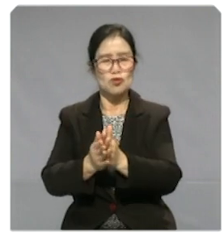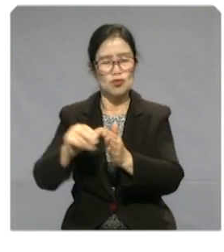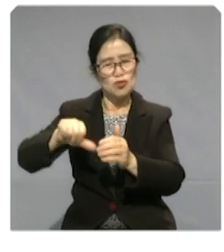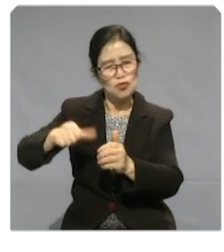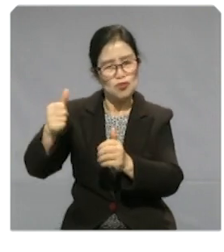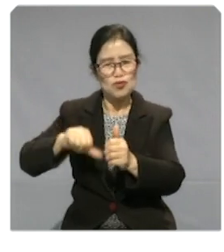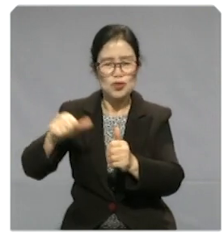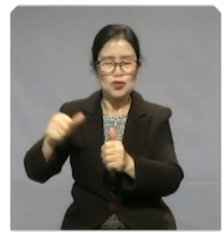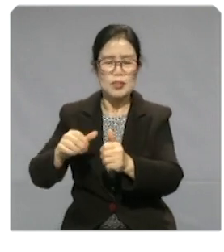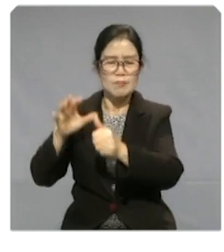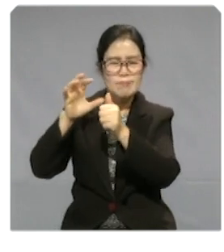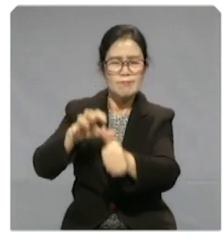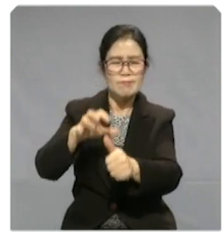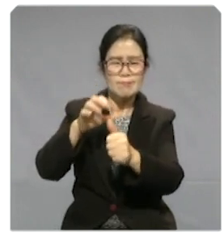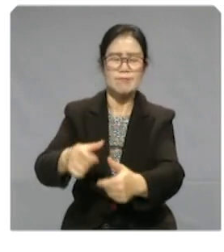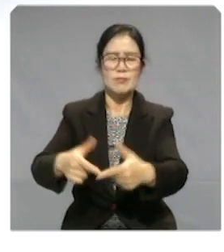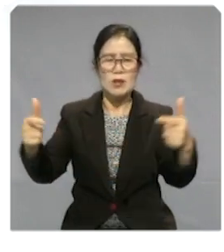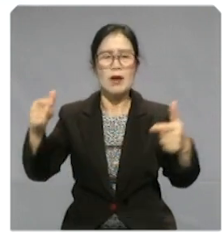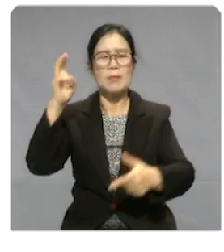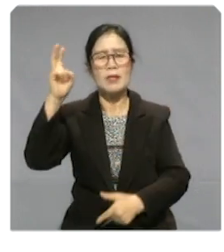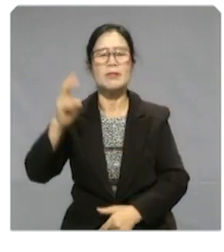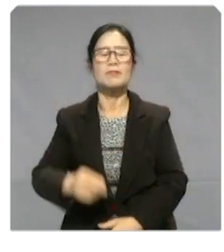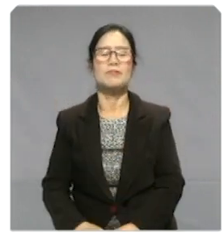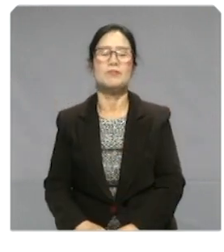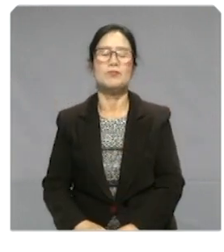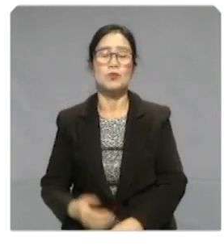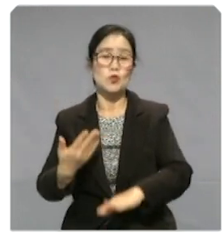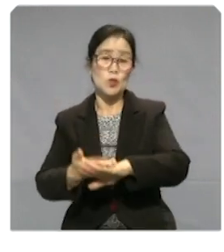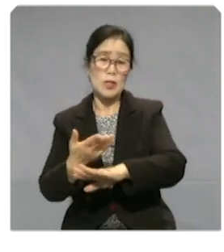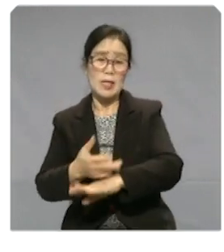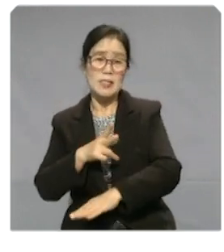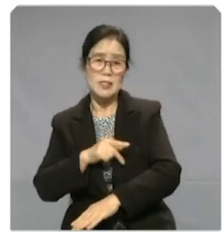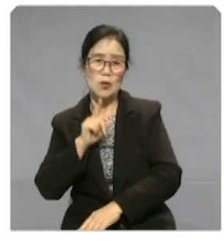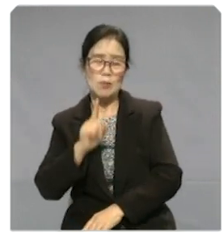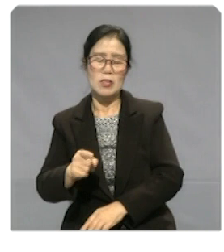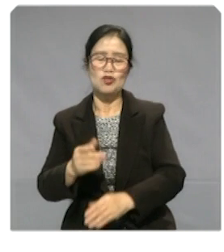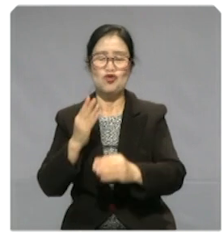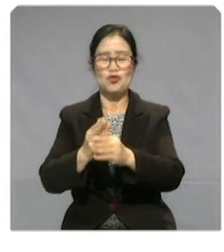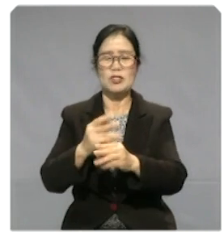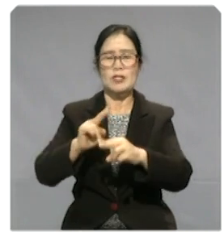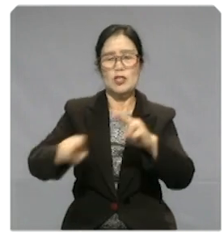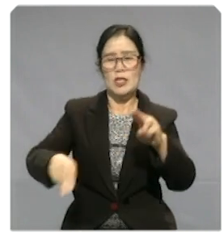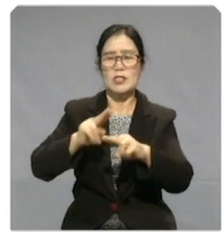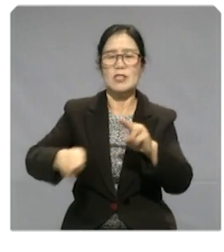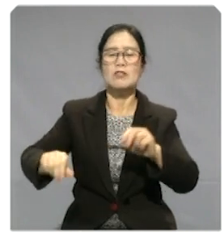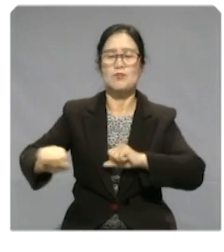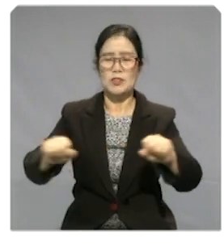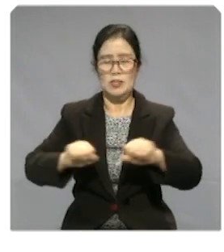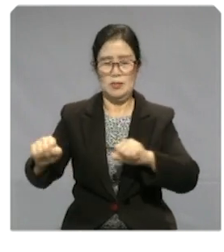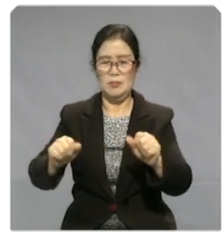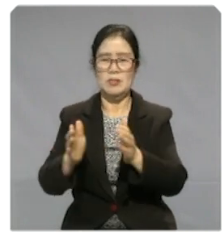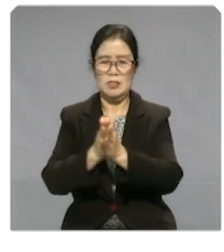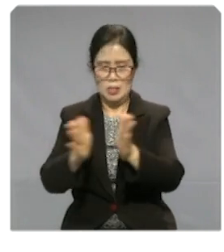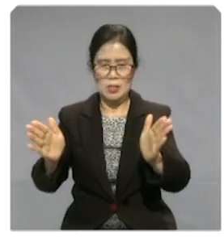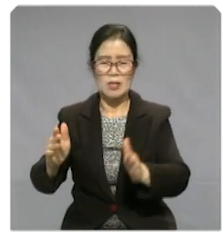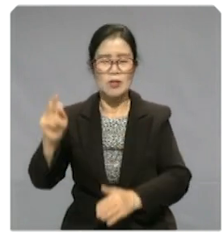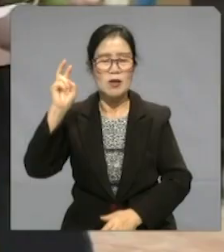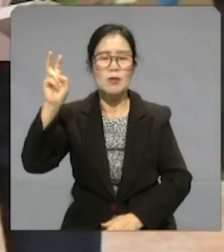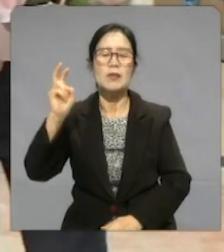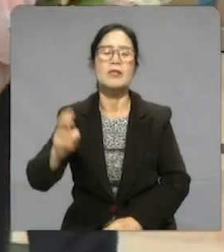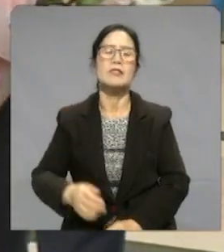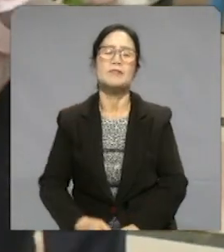수위가 높아질 것으로 예상했습니다. 또 다른 의원은 중진들의 퇴진 움직임이 본격화될 것이라고